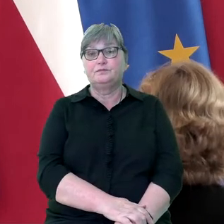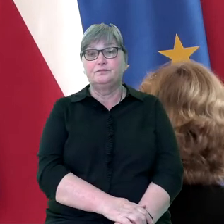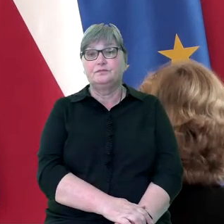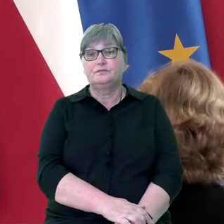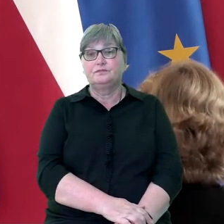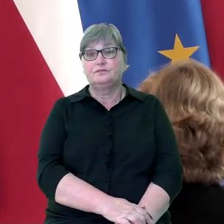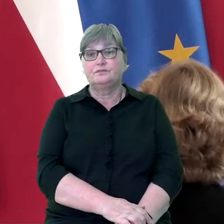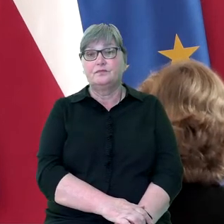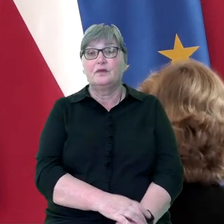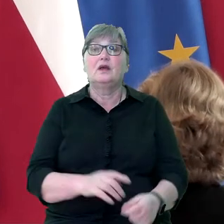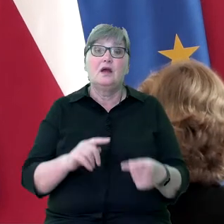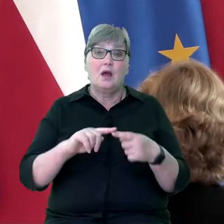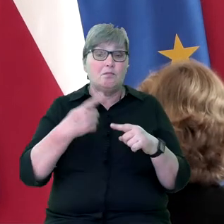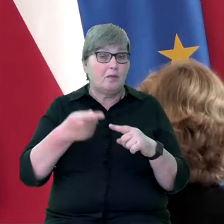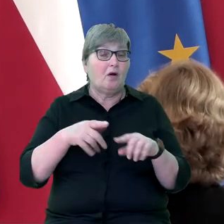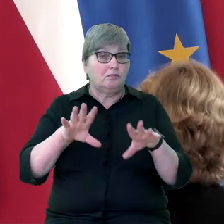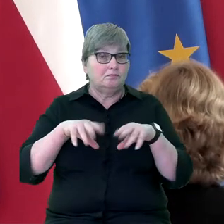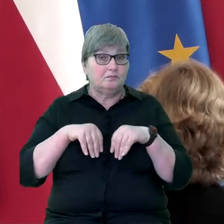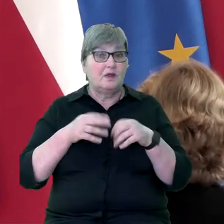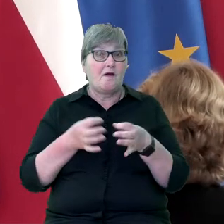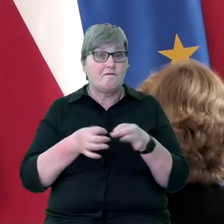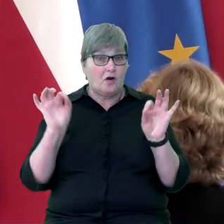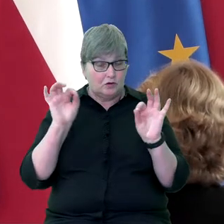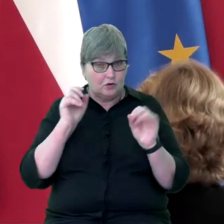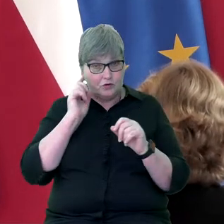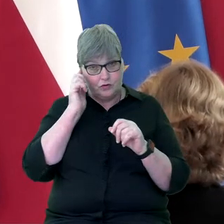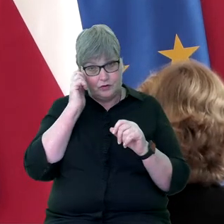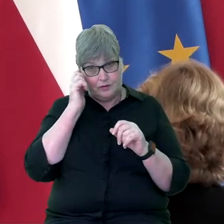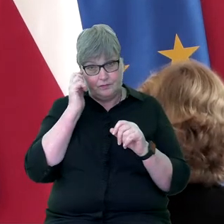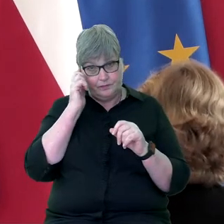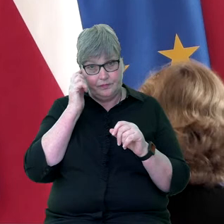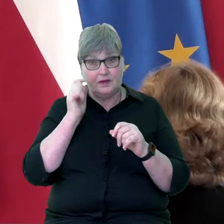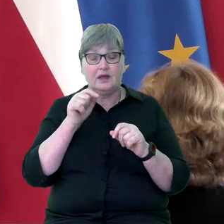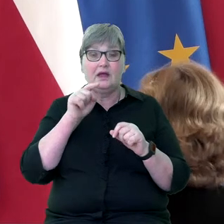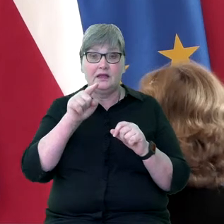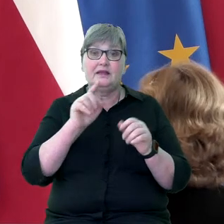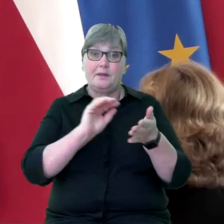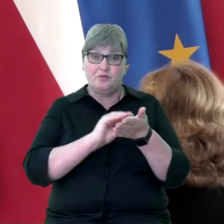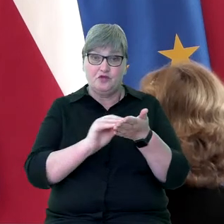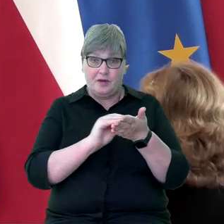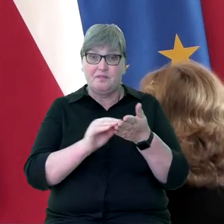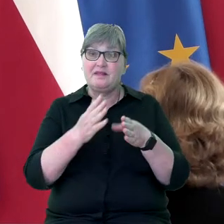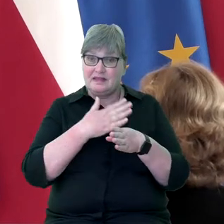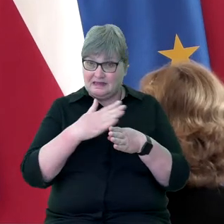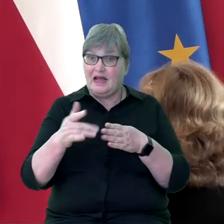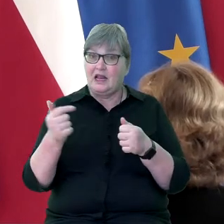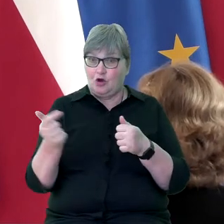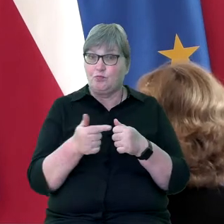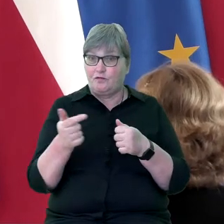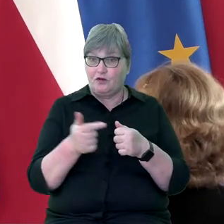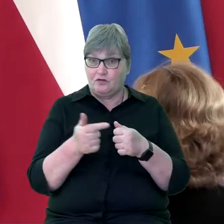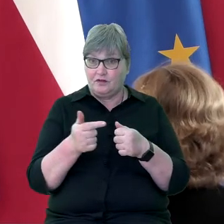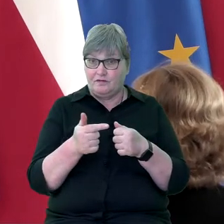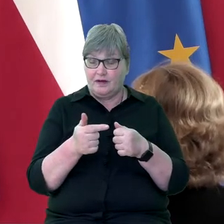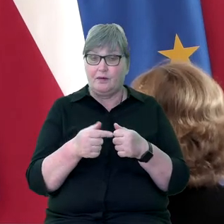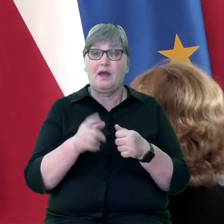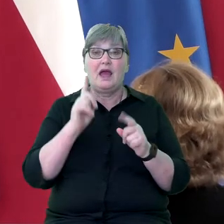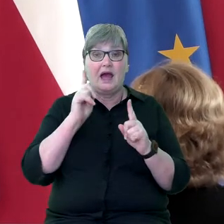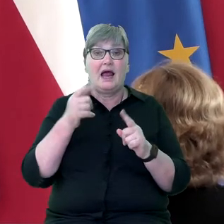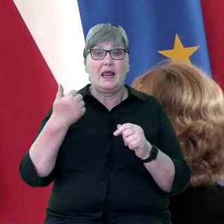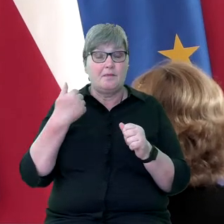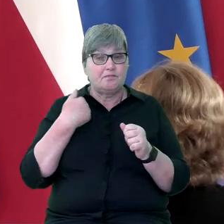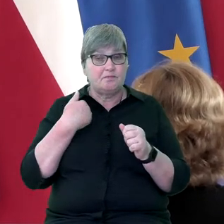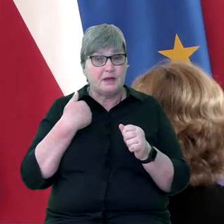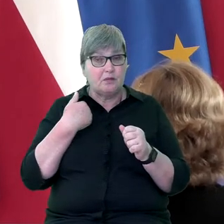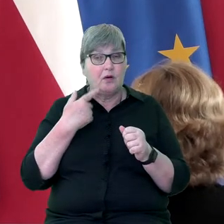Po odzyskaniu niepodległości, pomimo że te przepisy nadal obowiązywały, istniało głębokie przekonanie, że należy